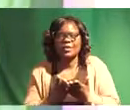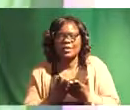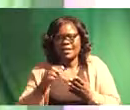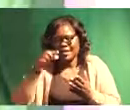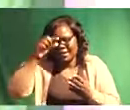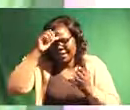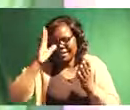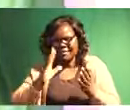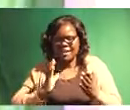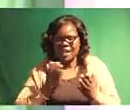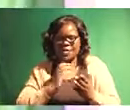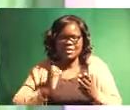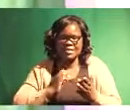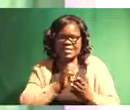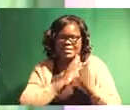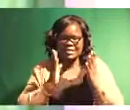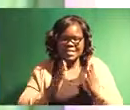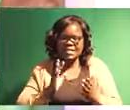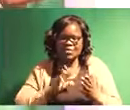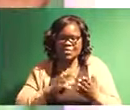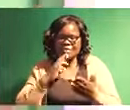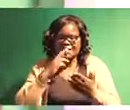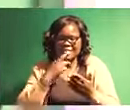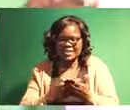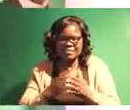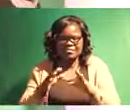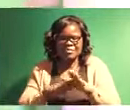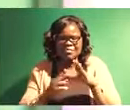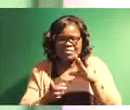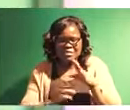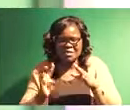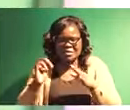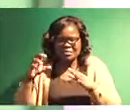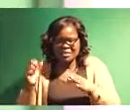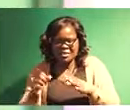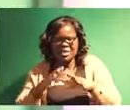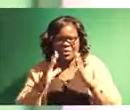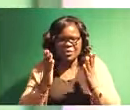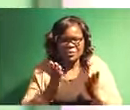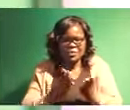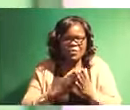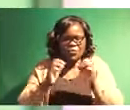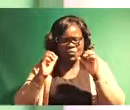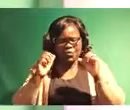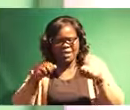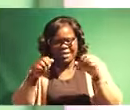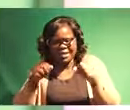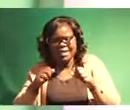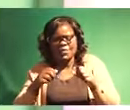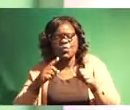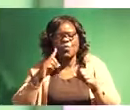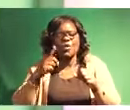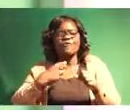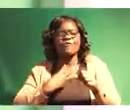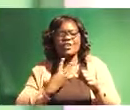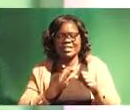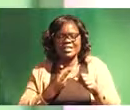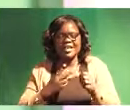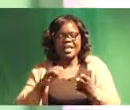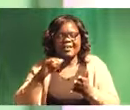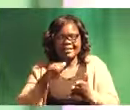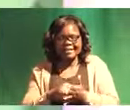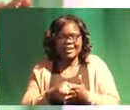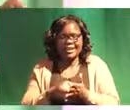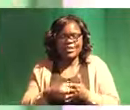Governor wetu, senator wetu, women rep, wabunge, MCS, walikubali kwa kauli moja ya